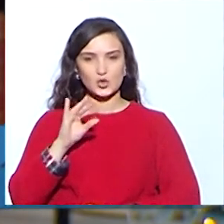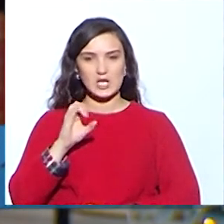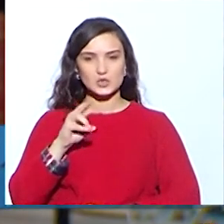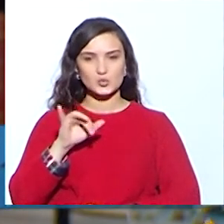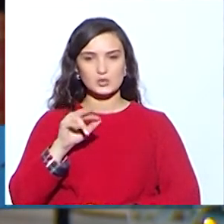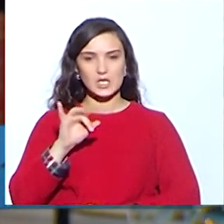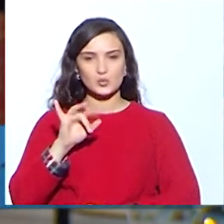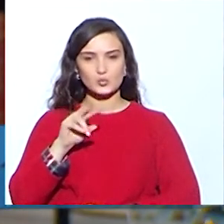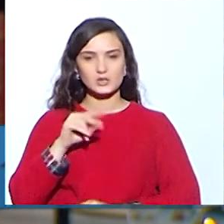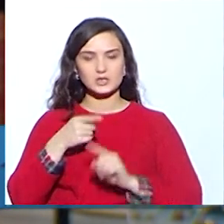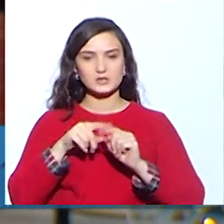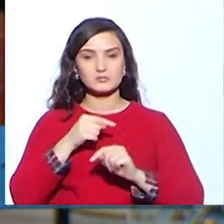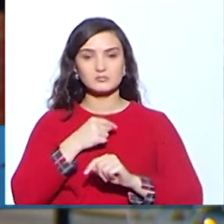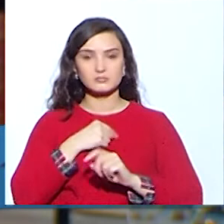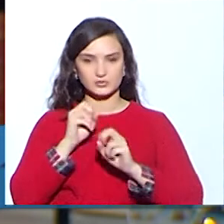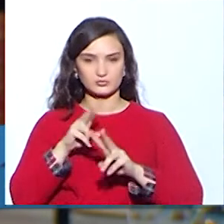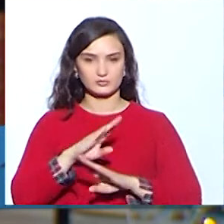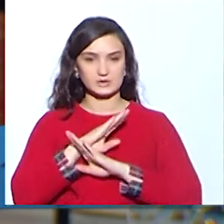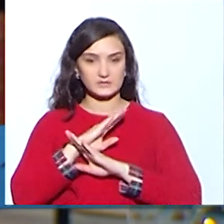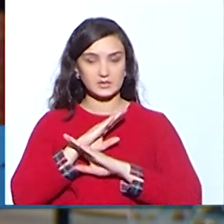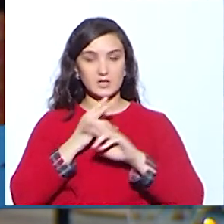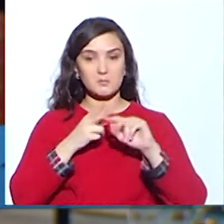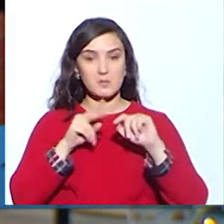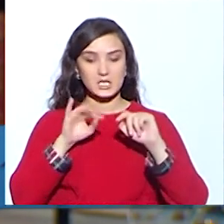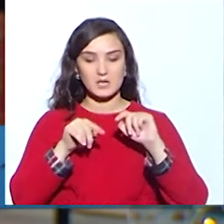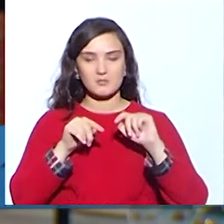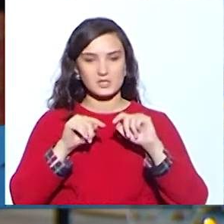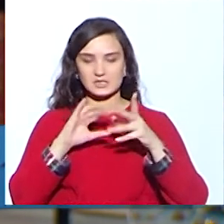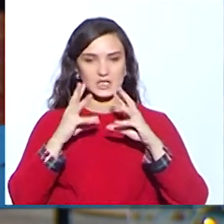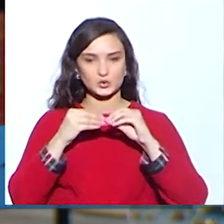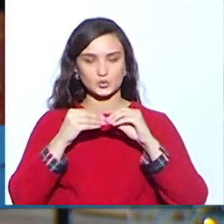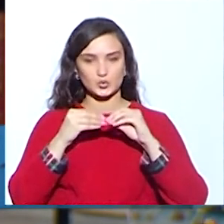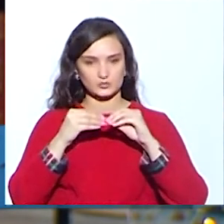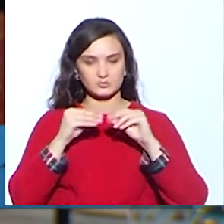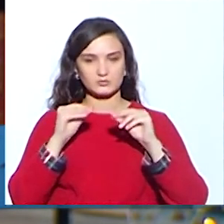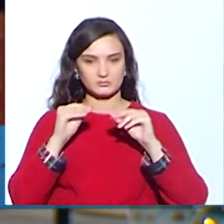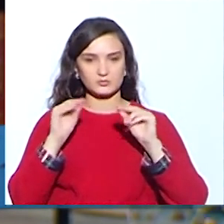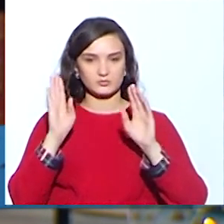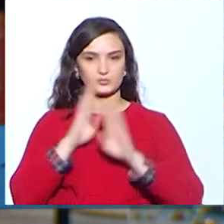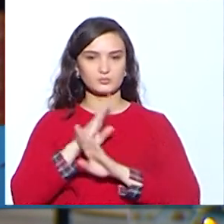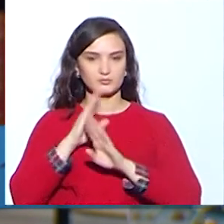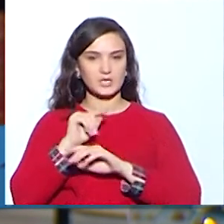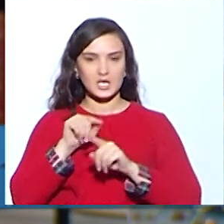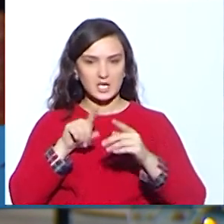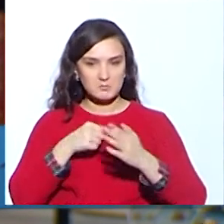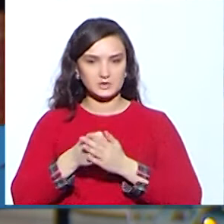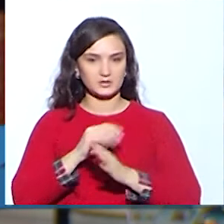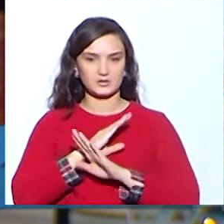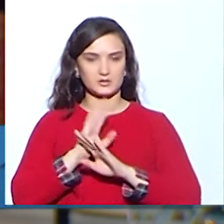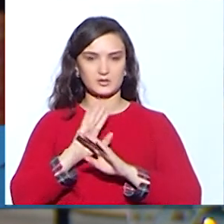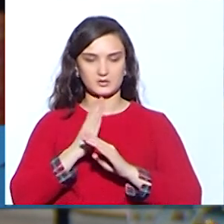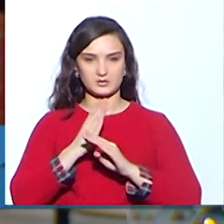ცენტრის გამო იწვევს სიკვდილს, მაგრამ აქამდე საქმე არ მიდის ხოლმე საბედნიეროდ. და აი ის